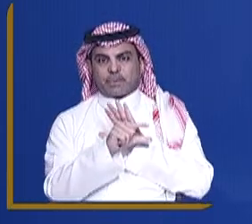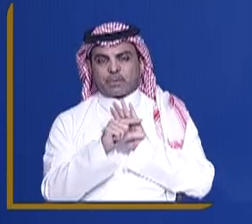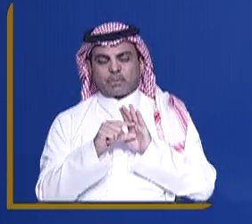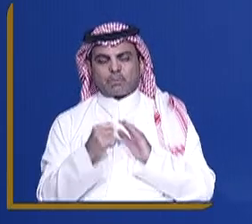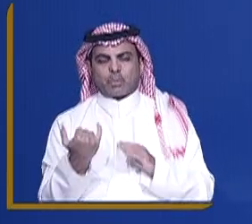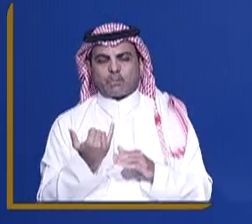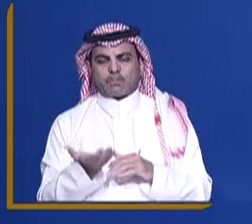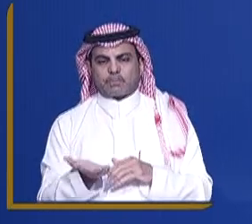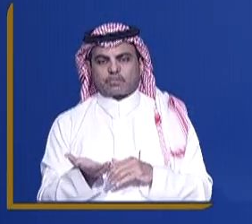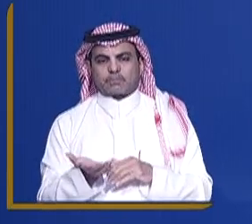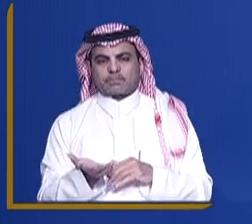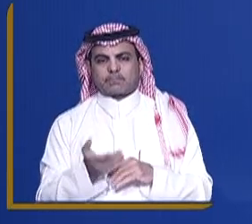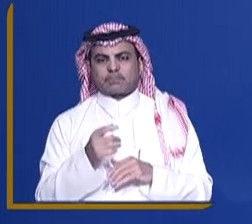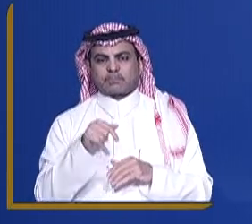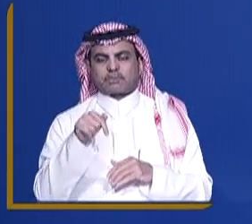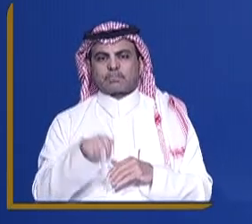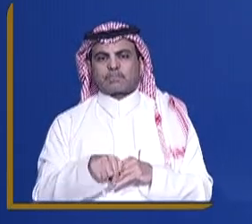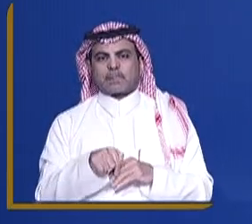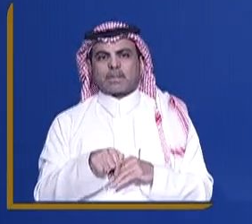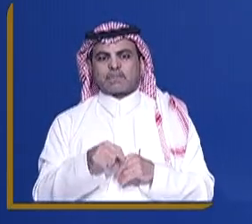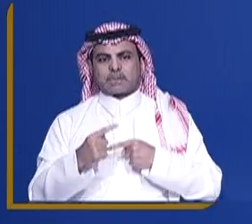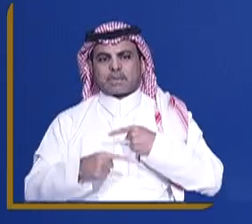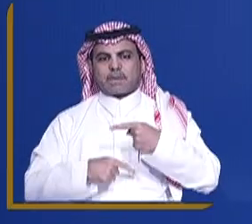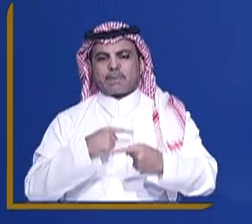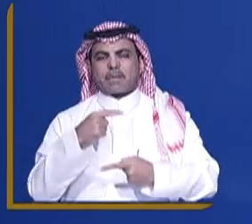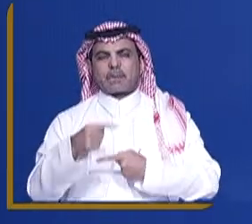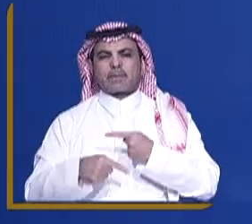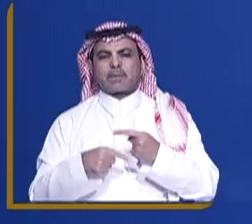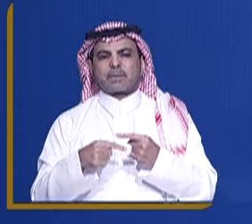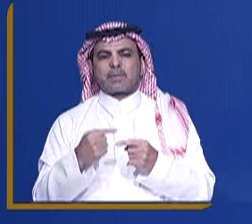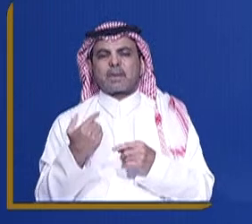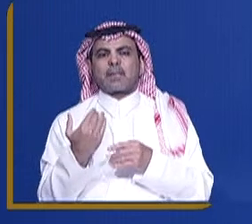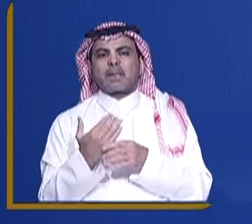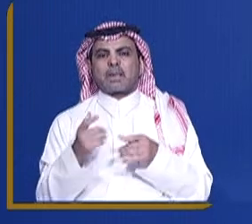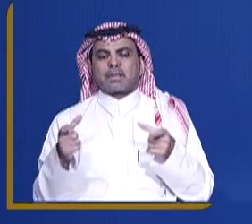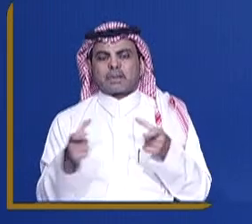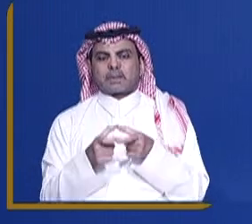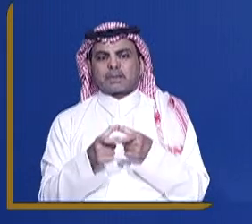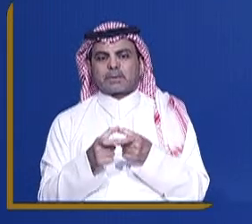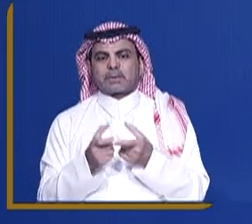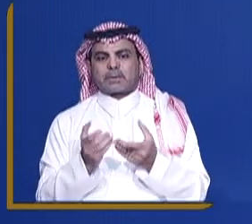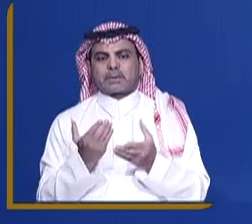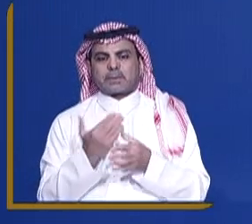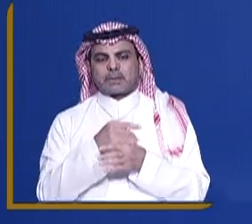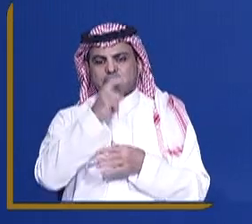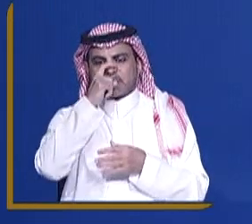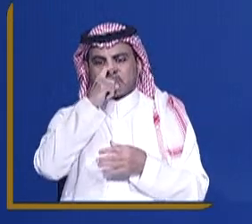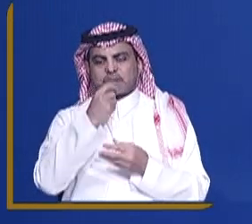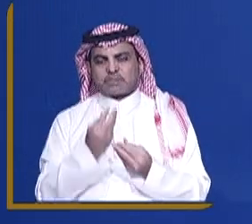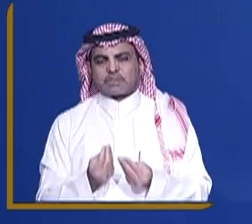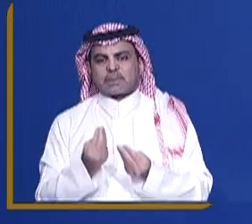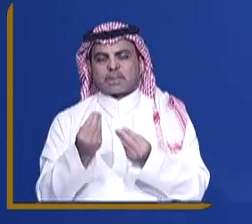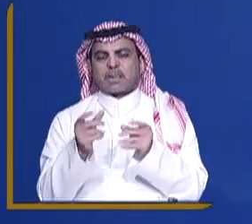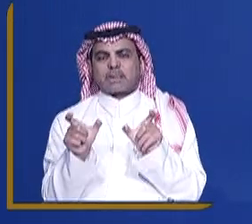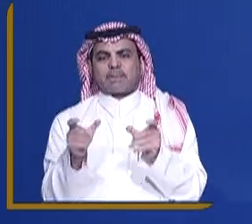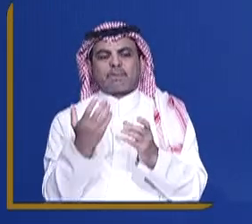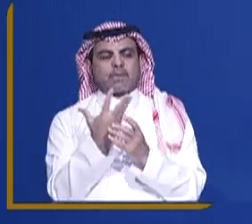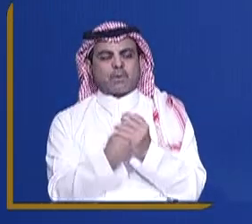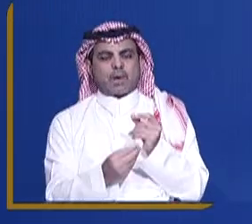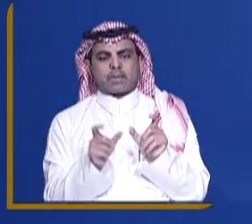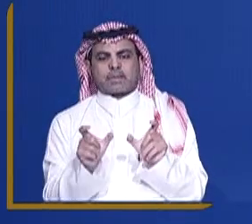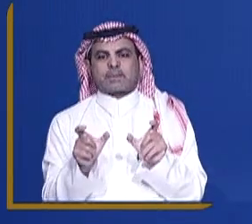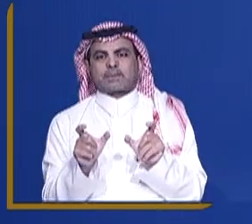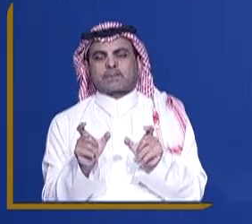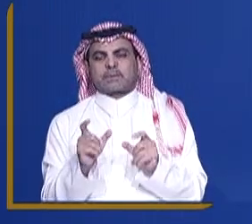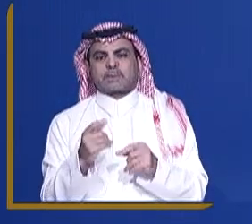جدا وسوف يعني نستمر فيه، وهو يعني ليس هذا واجب علينا نقدمه لحماية أبنائنا وبناتنا إن شاء